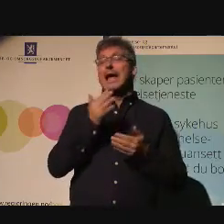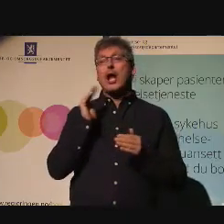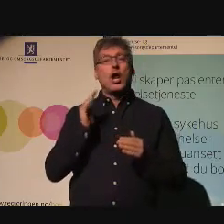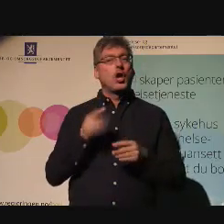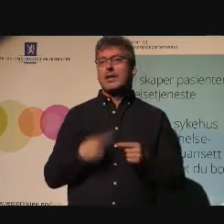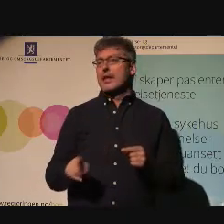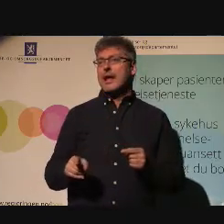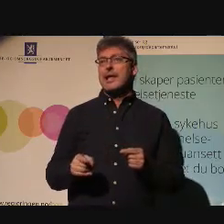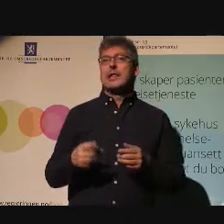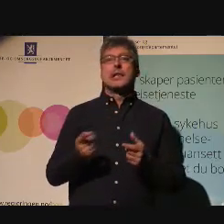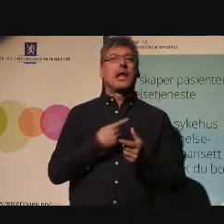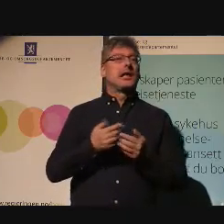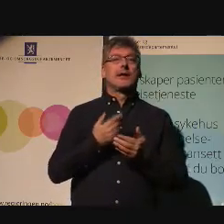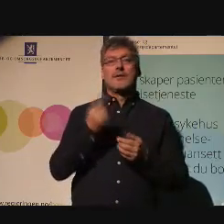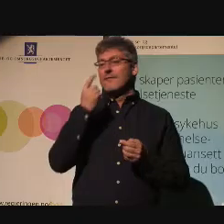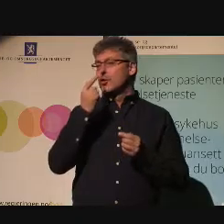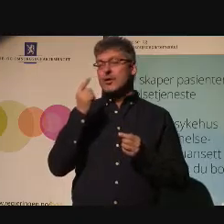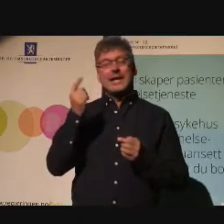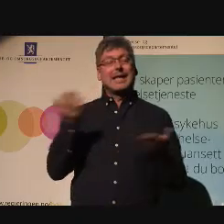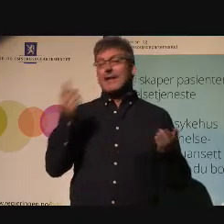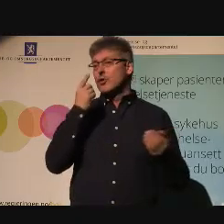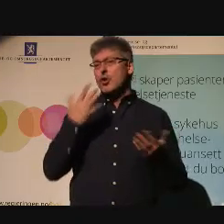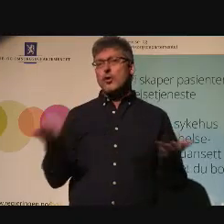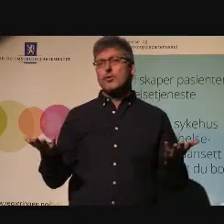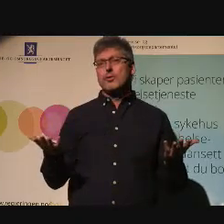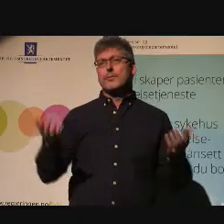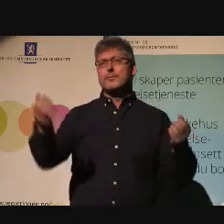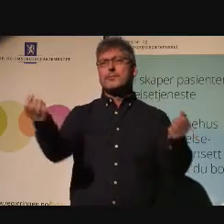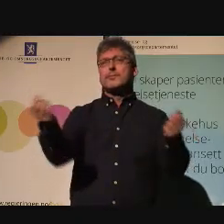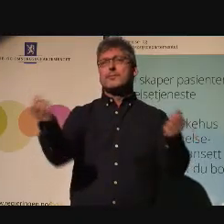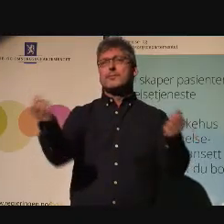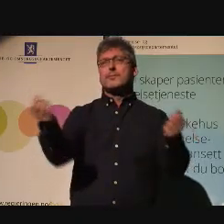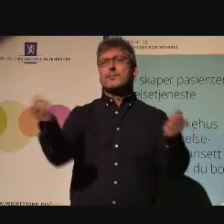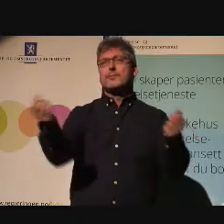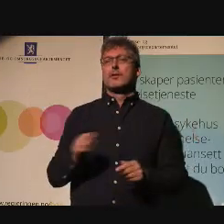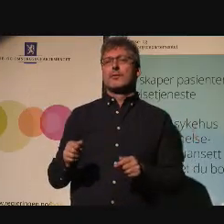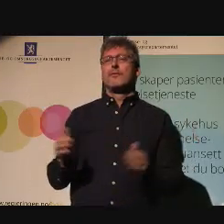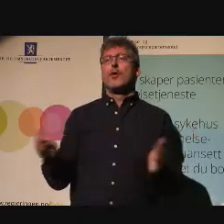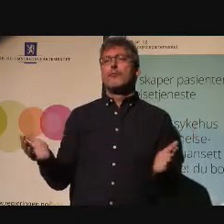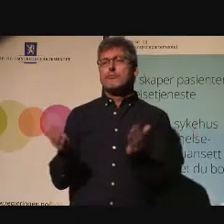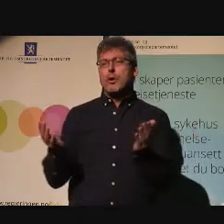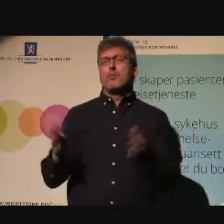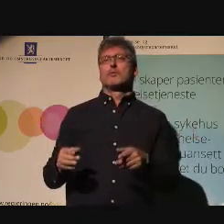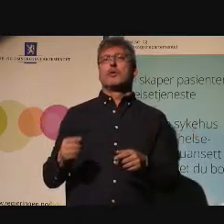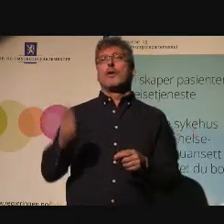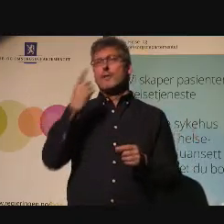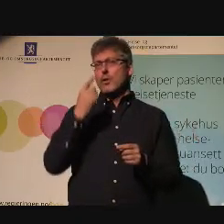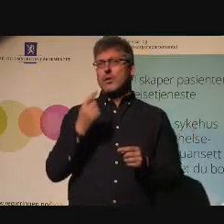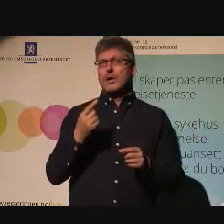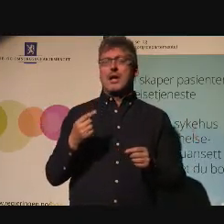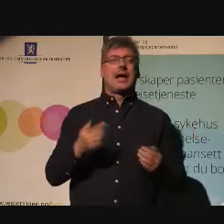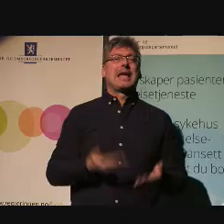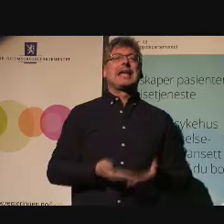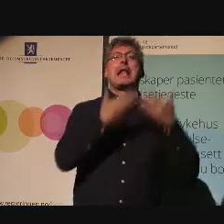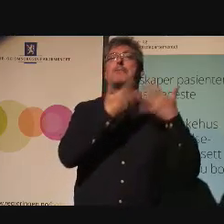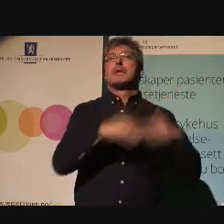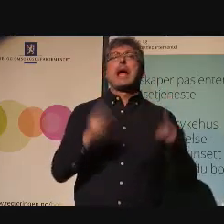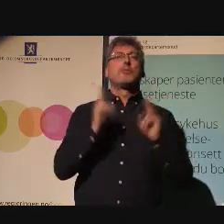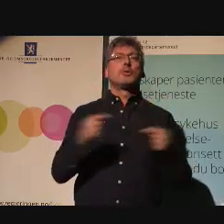bli forstått. Hun opplevde at i stedet for omsorg og forståelse brukte